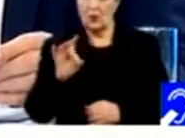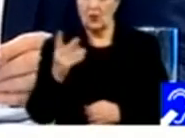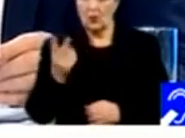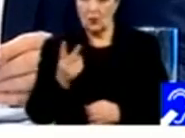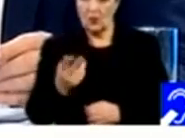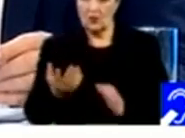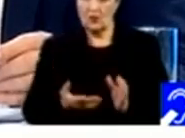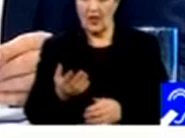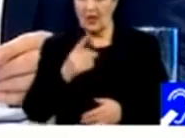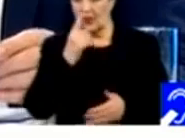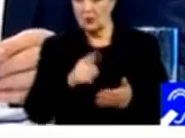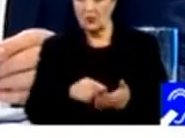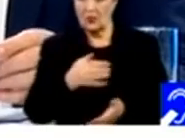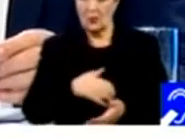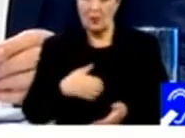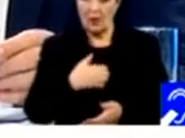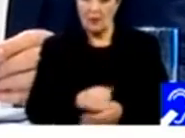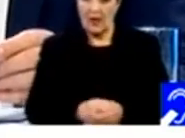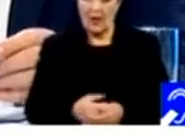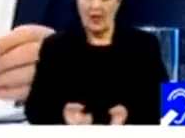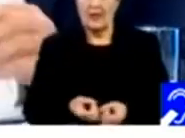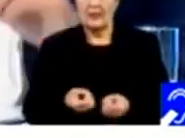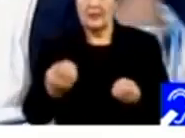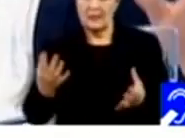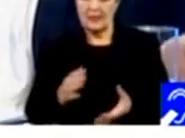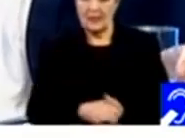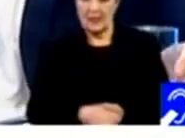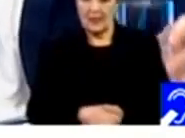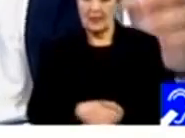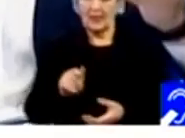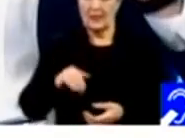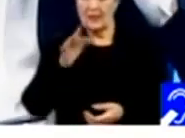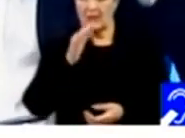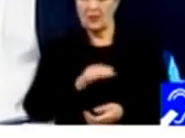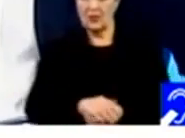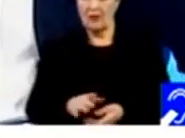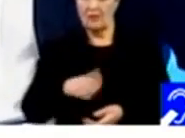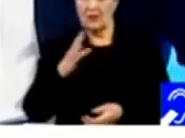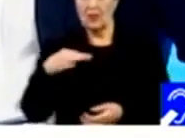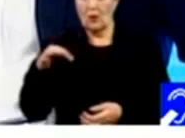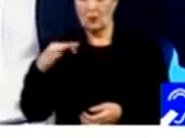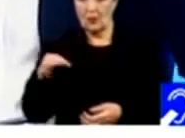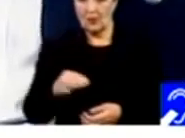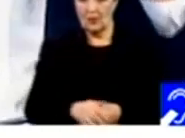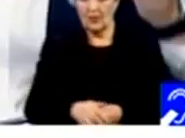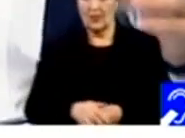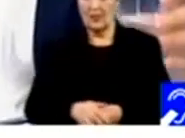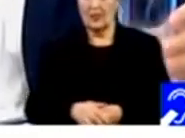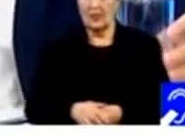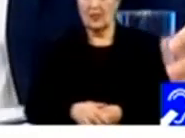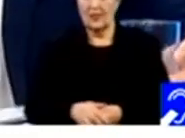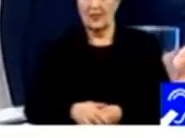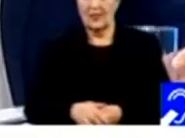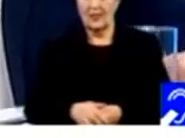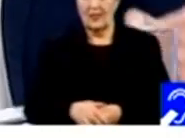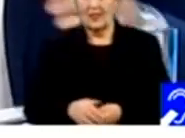Și dacă ajungeți primar în zilele de 9 mai, în Chișinău, Veți autoriza evenimente cu hrișcă, vodcă și